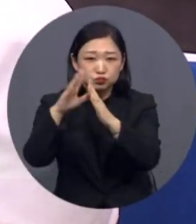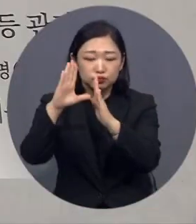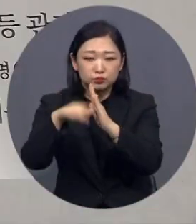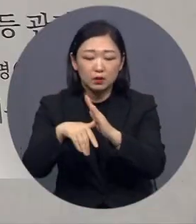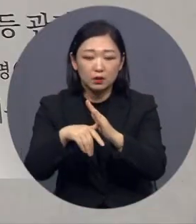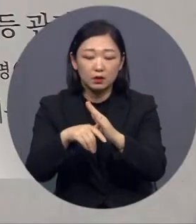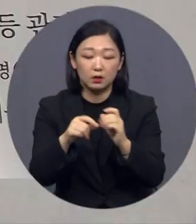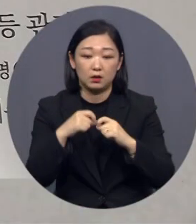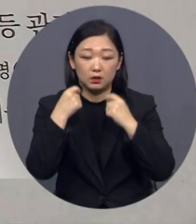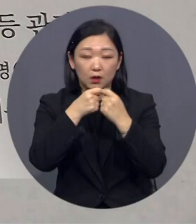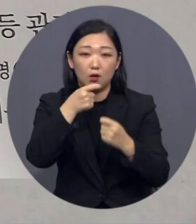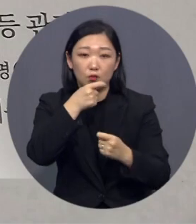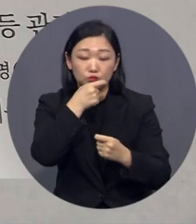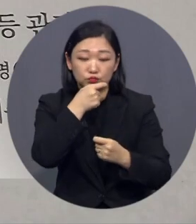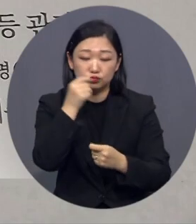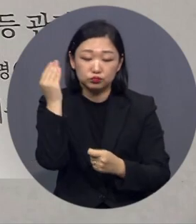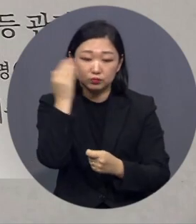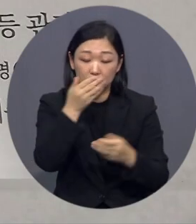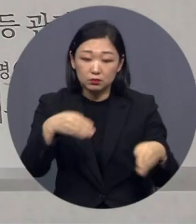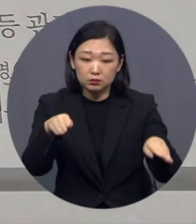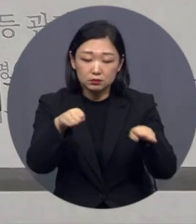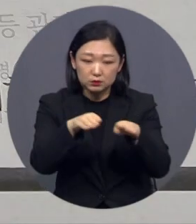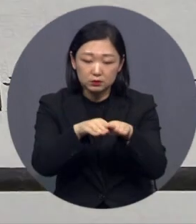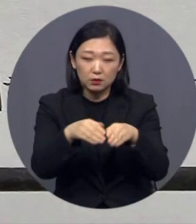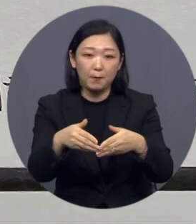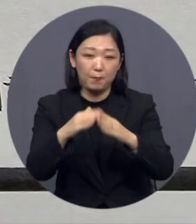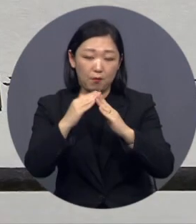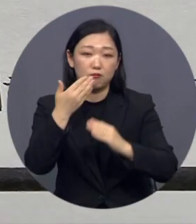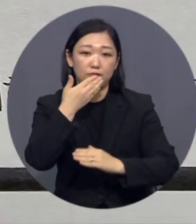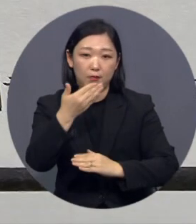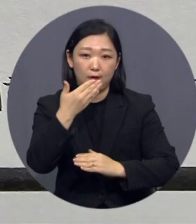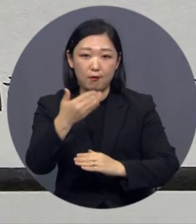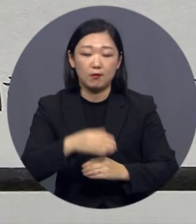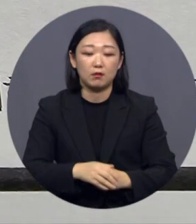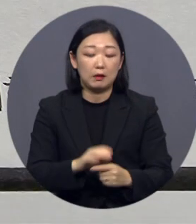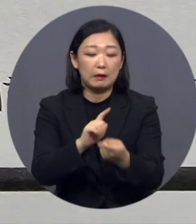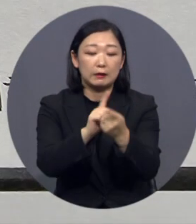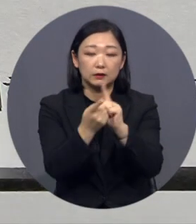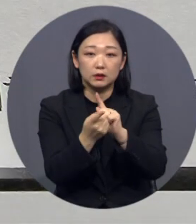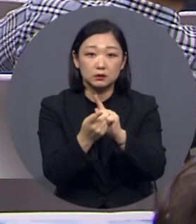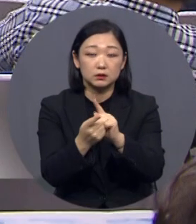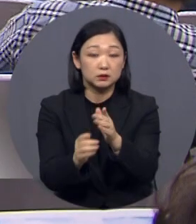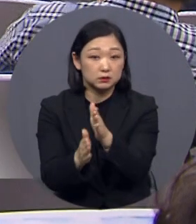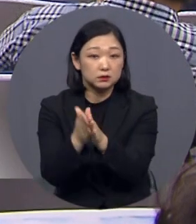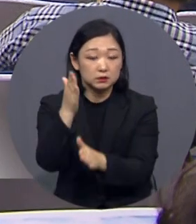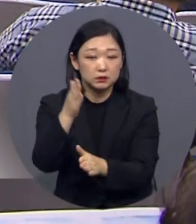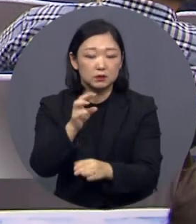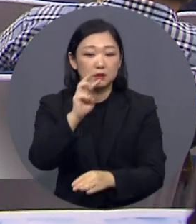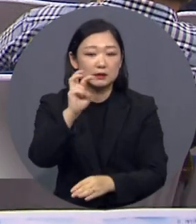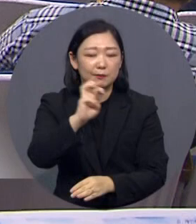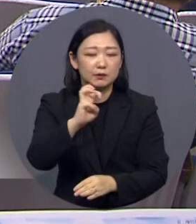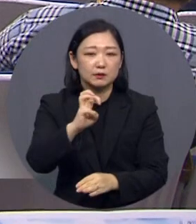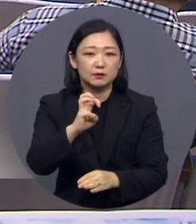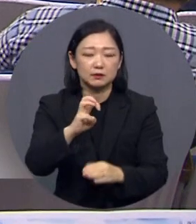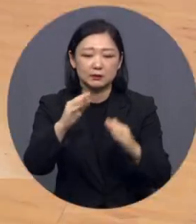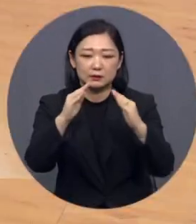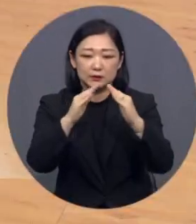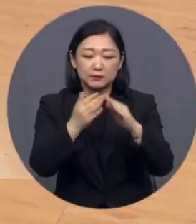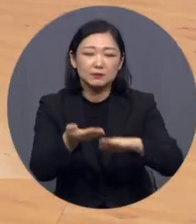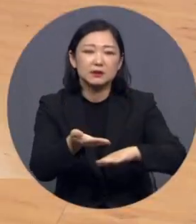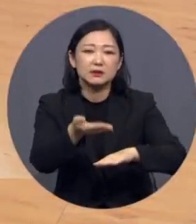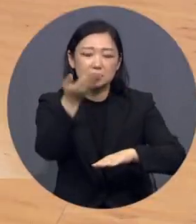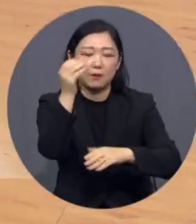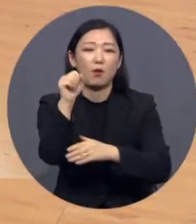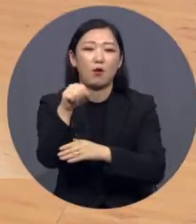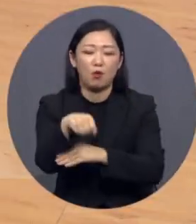하수 처리 시설을 설치하면 가능하도록 했습니다. 대신 동지역에서는 30세대 이상만 허가하는 방안을